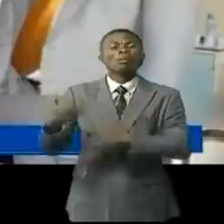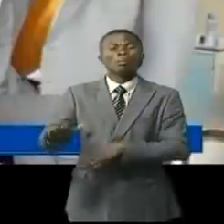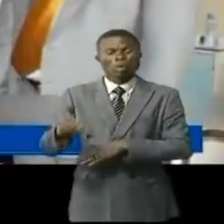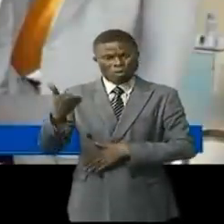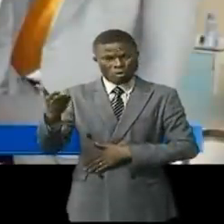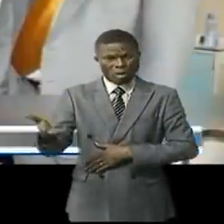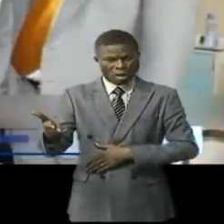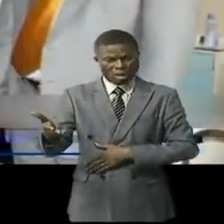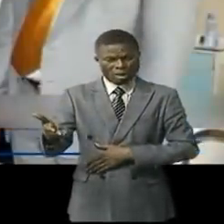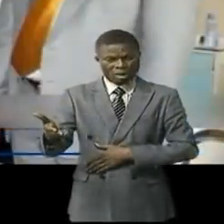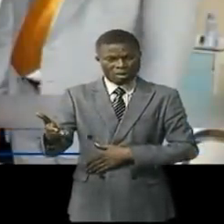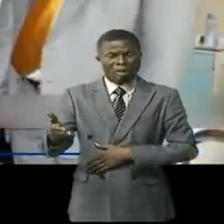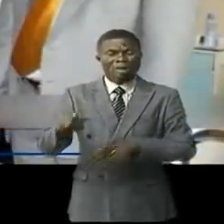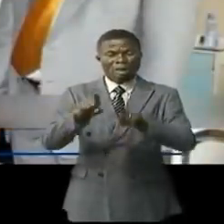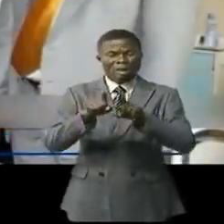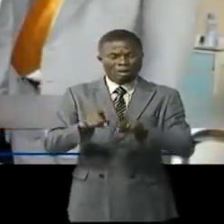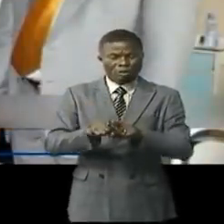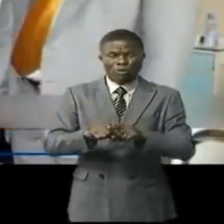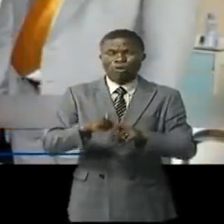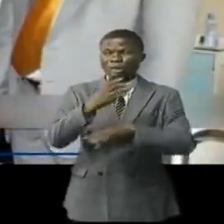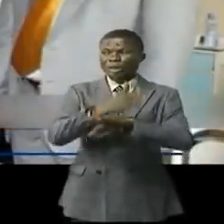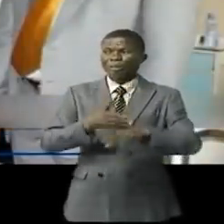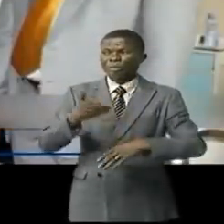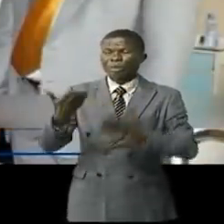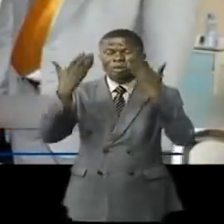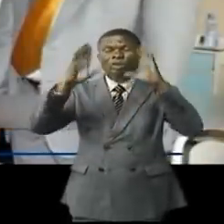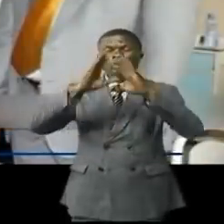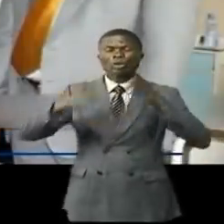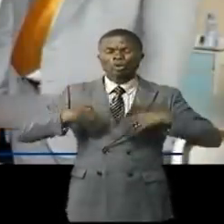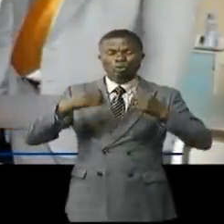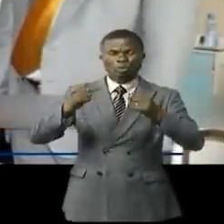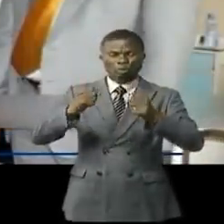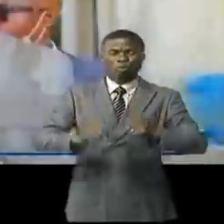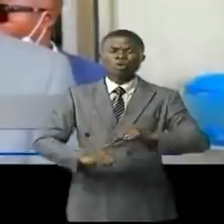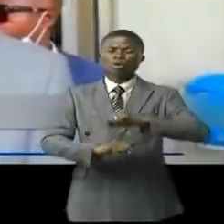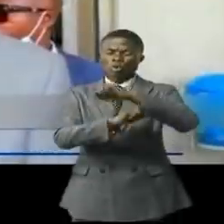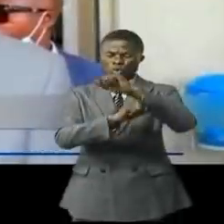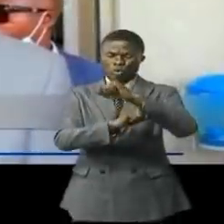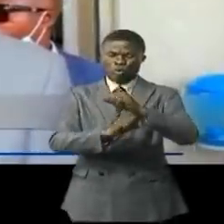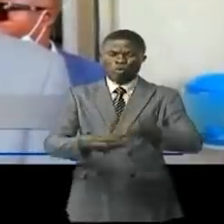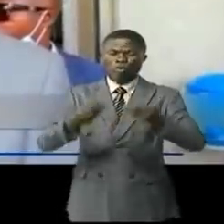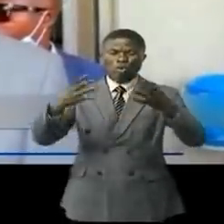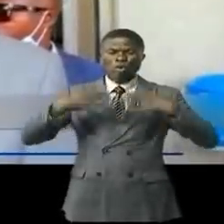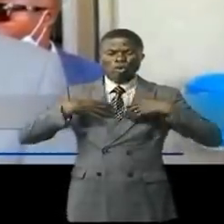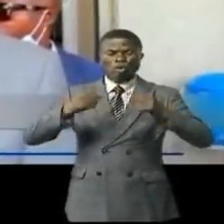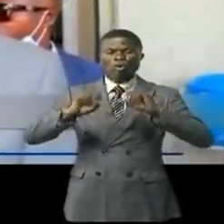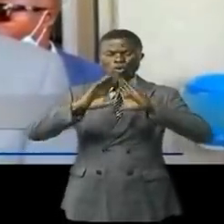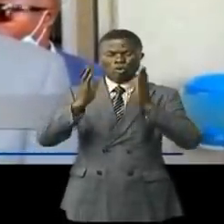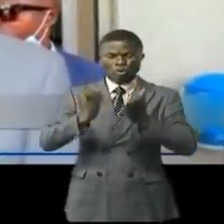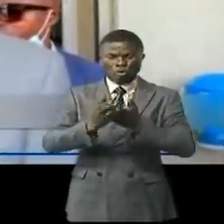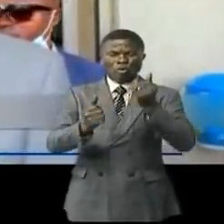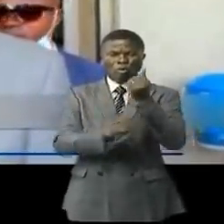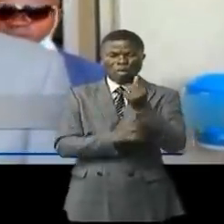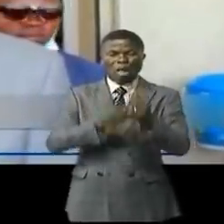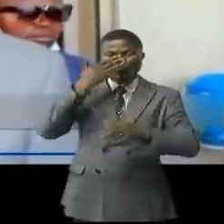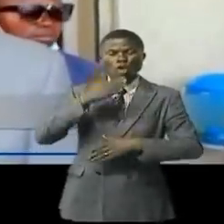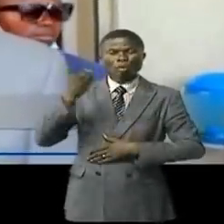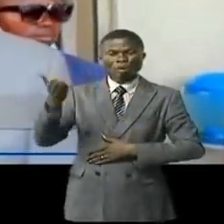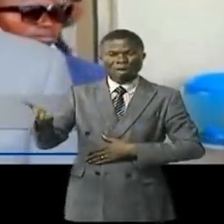détresse. J'implore le Dieu Tout-Puissant afin qu'il puisse guérir ceux qui sont hospitalisés